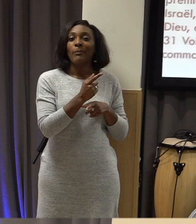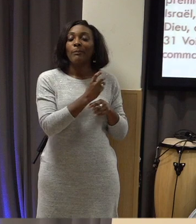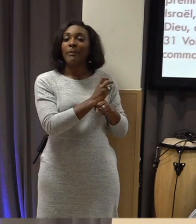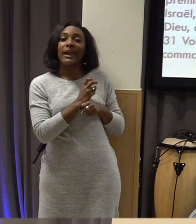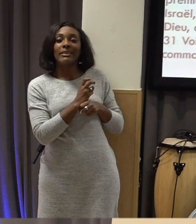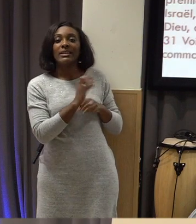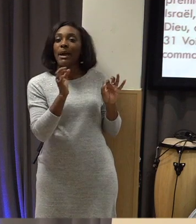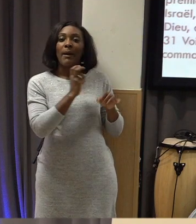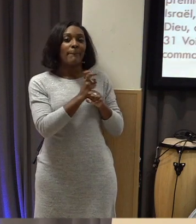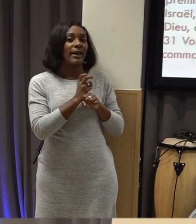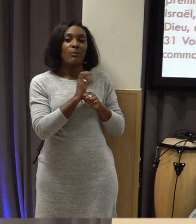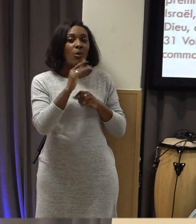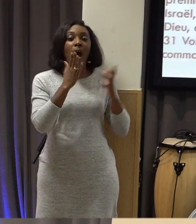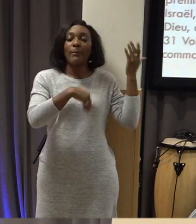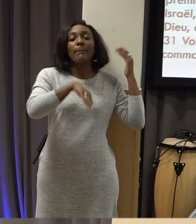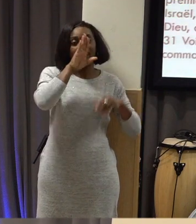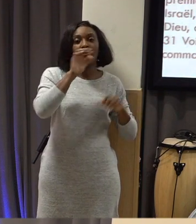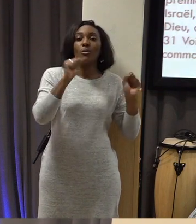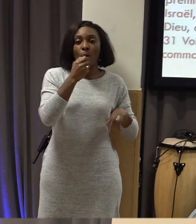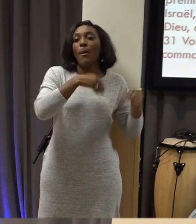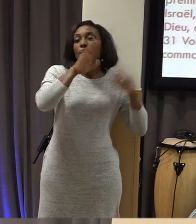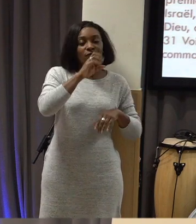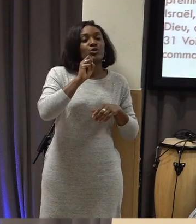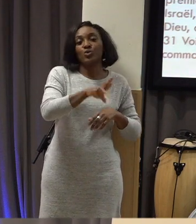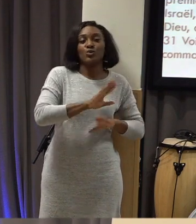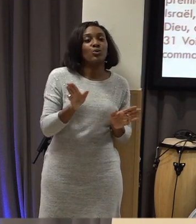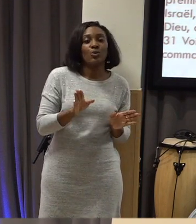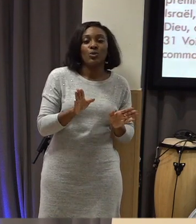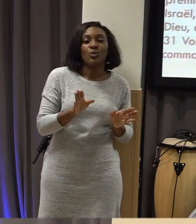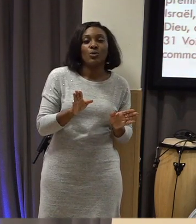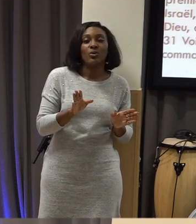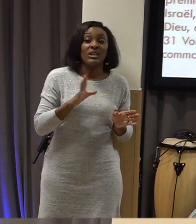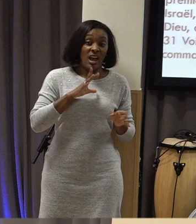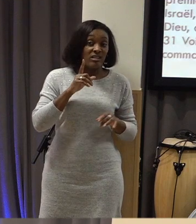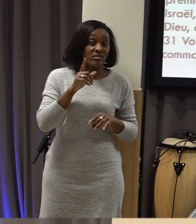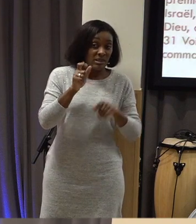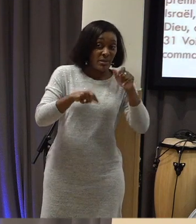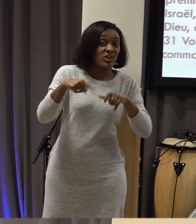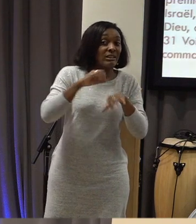Tôt ou tard, tu payes. Demandez à ceux qui sont attachés à des idoles